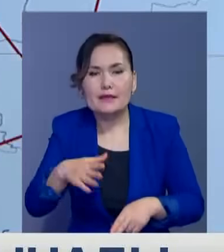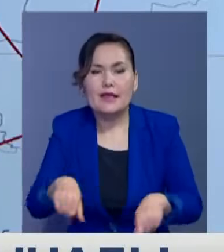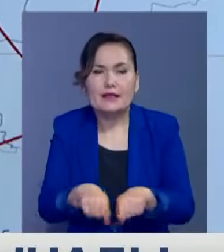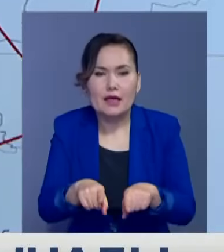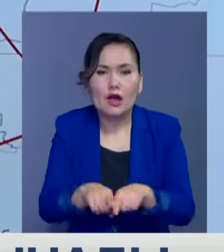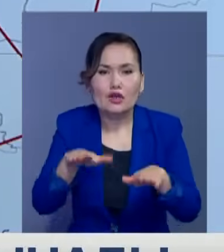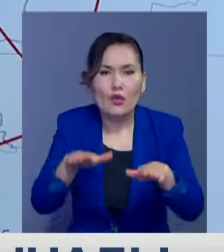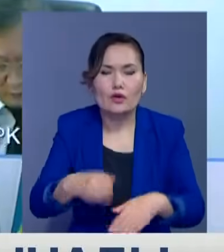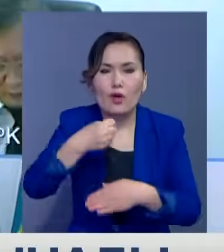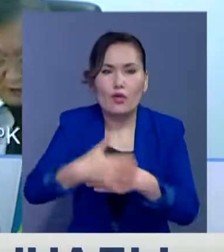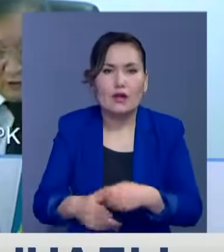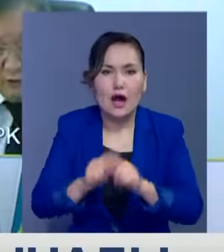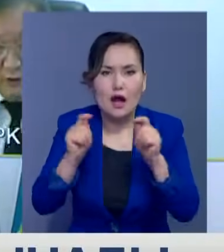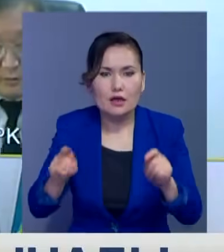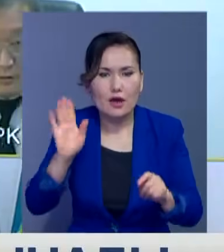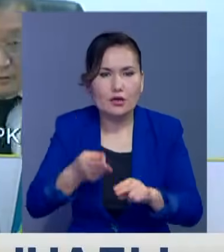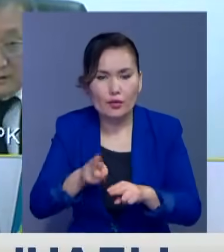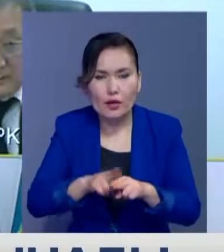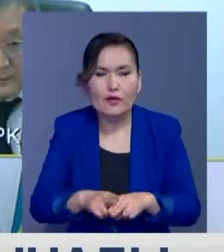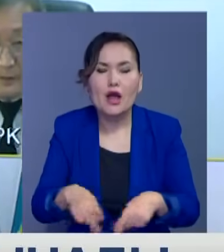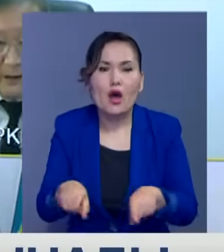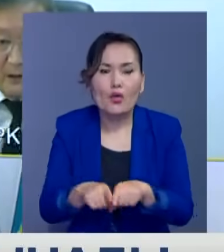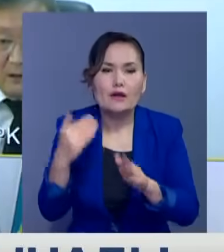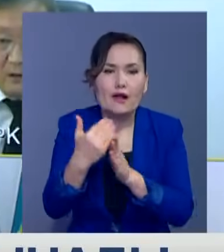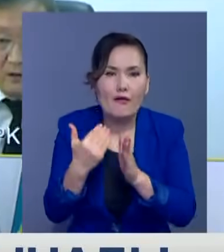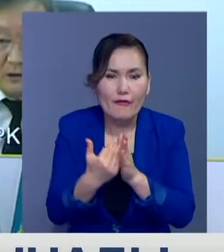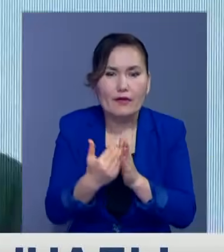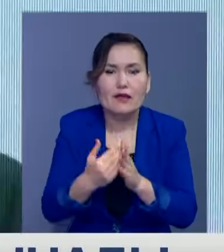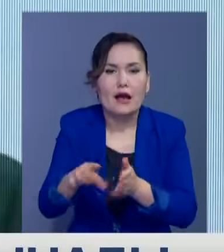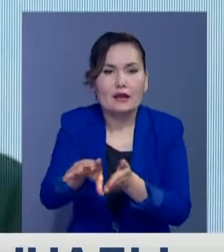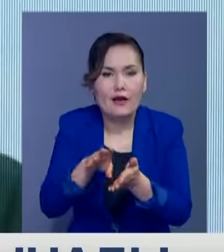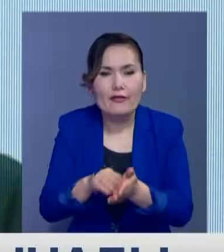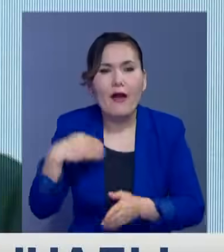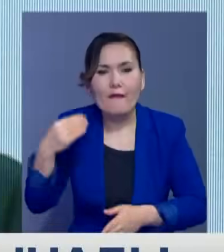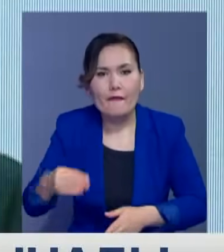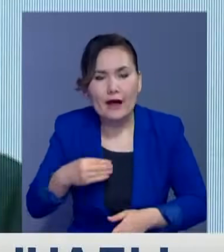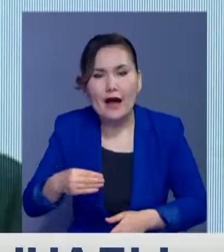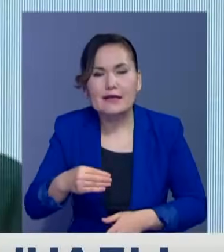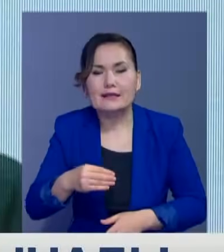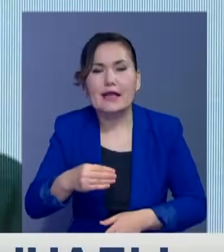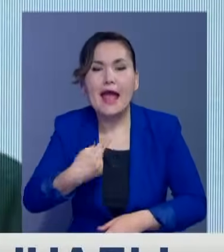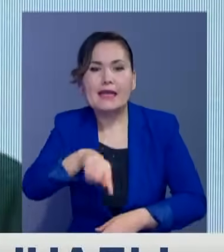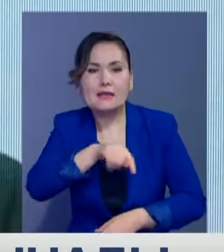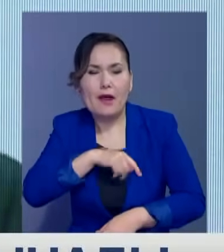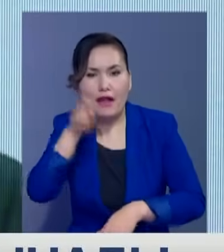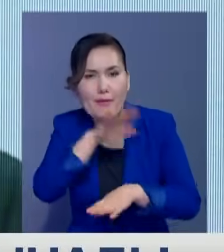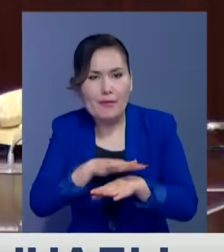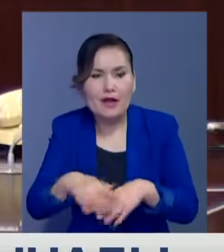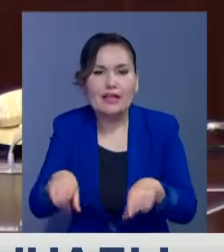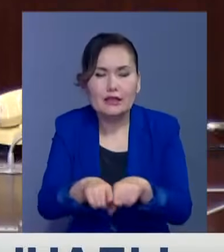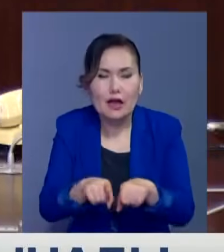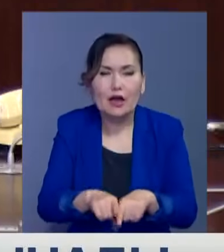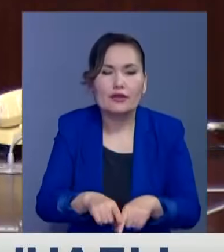тарату орталығы іске қосылады. Осыған ұқсас жүйелер Франция, Испания сияқты елдерде сәтті жұмыс істеп тұр. Мұндай